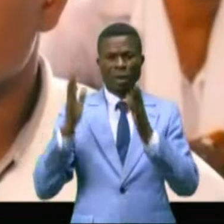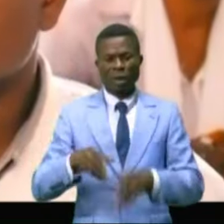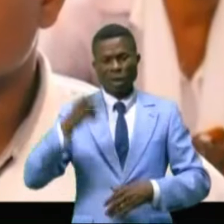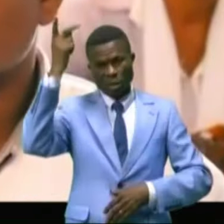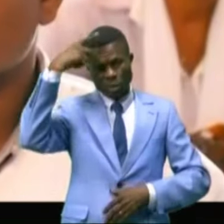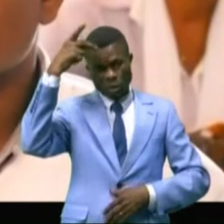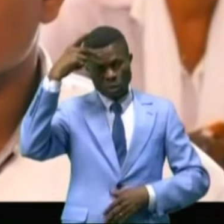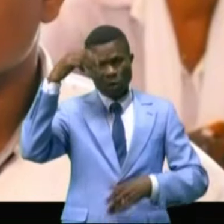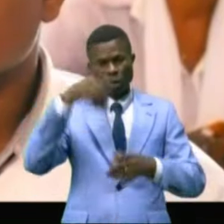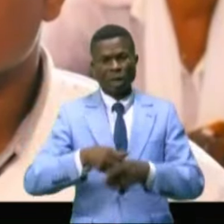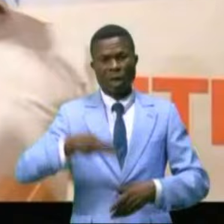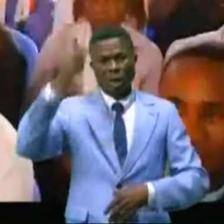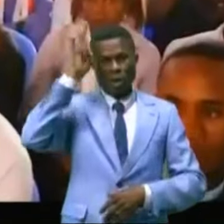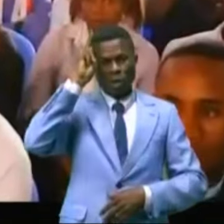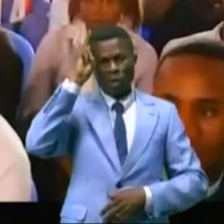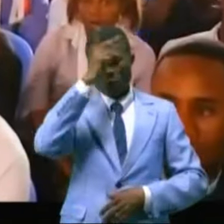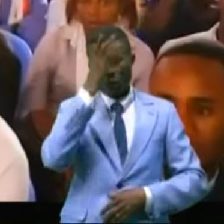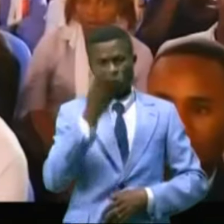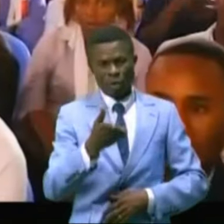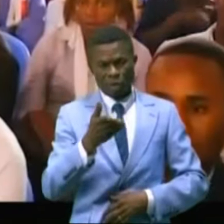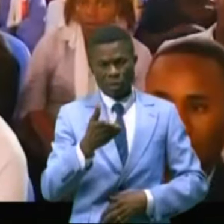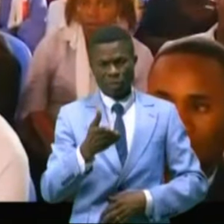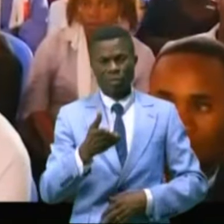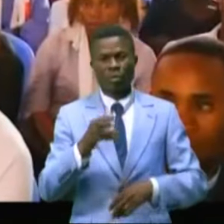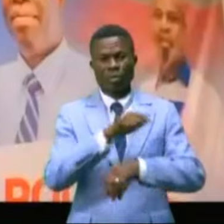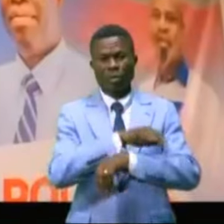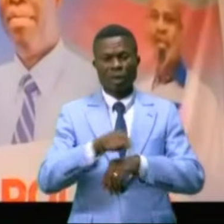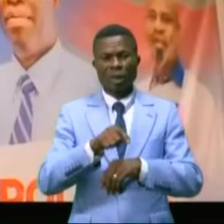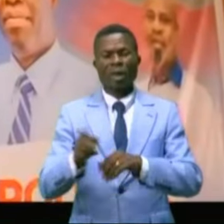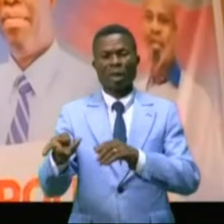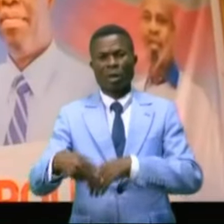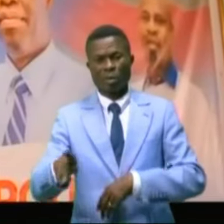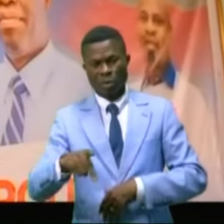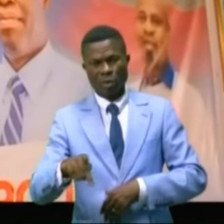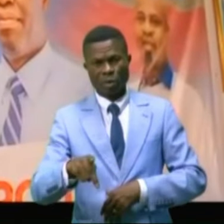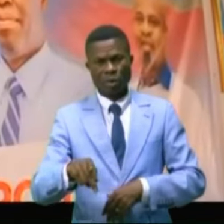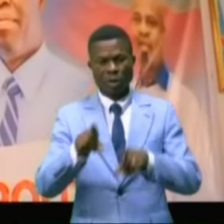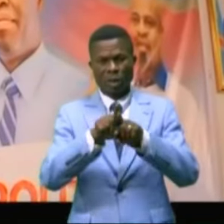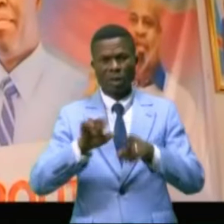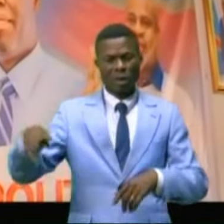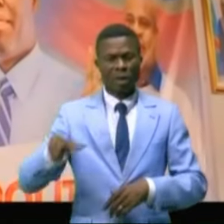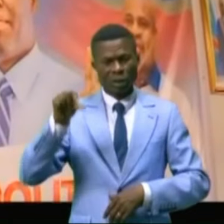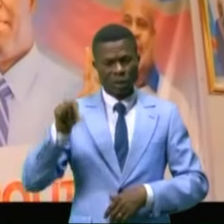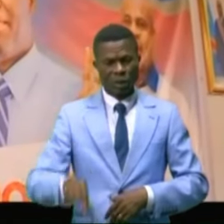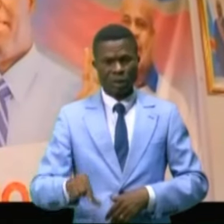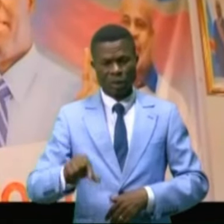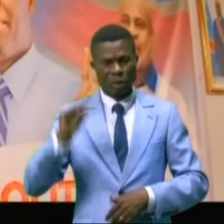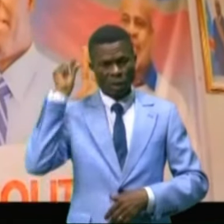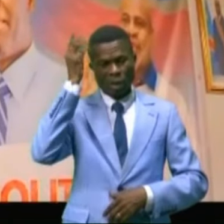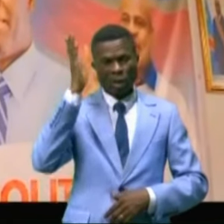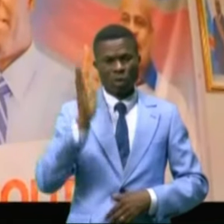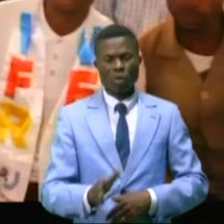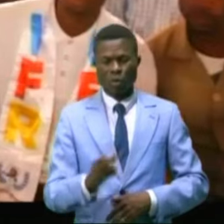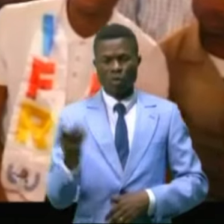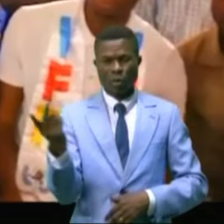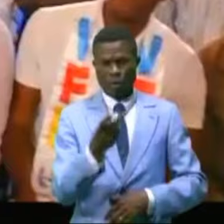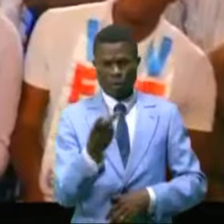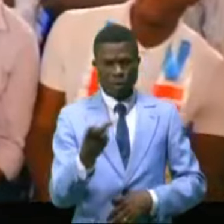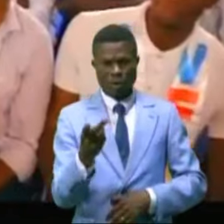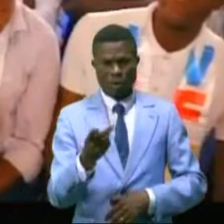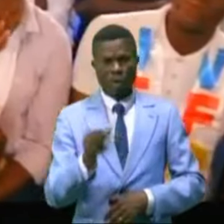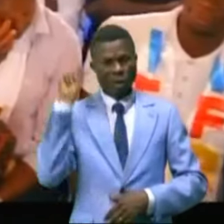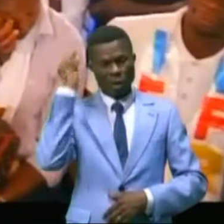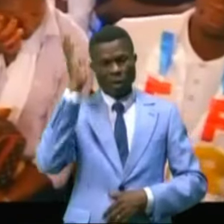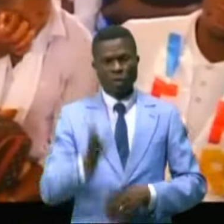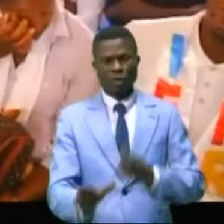politiques dans le okatanga à l'exécutif provincial seul jacquabouakat et Martin kazembechoua comme